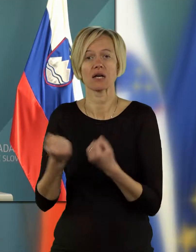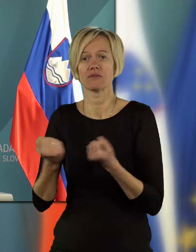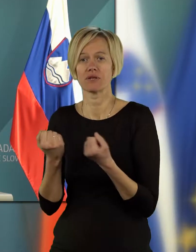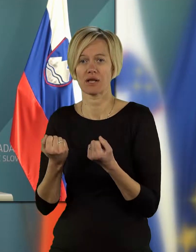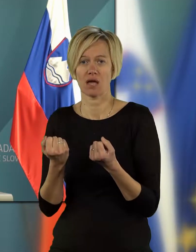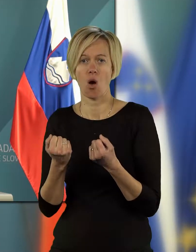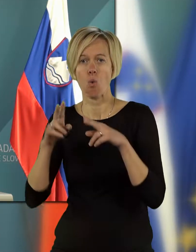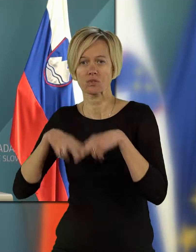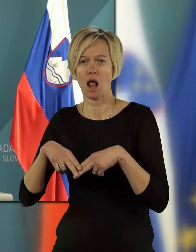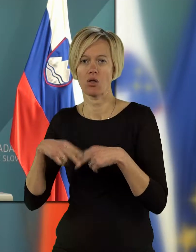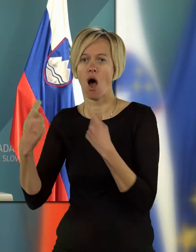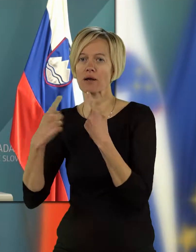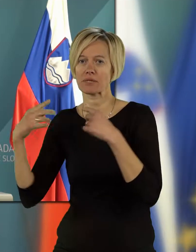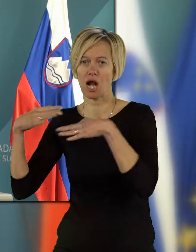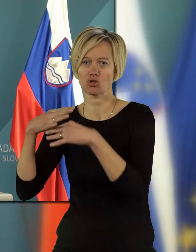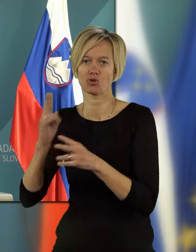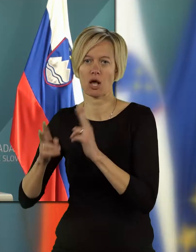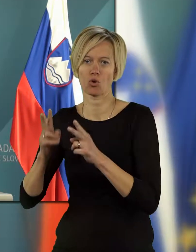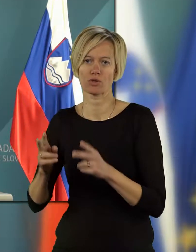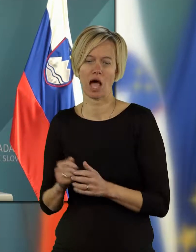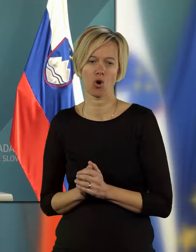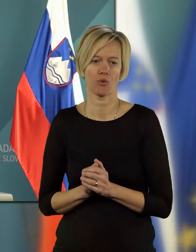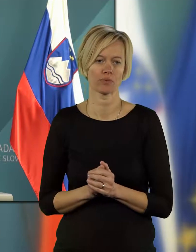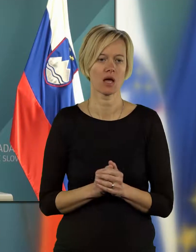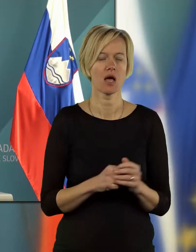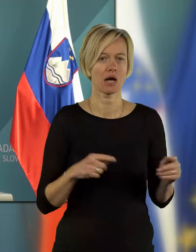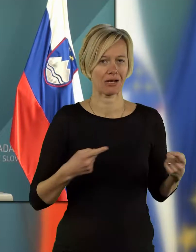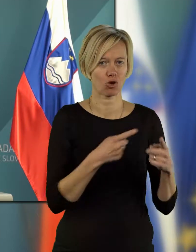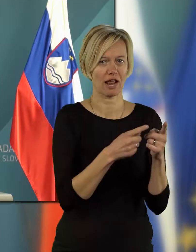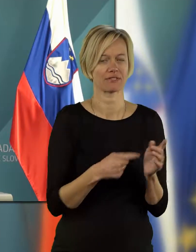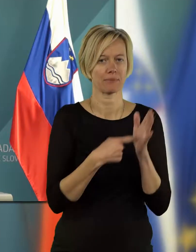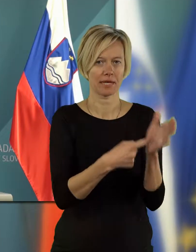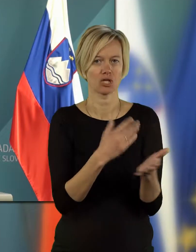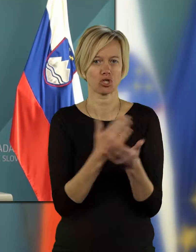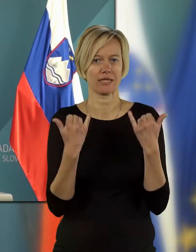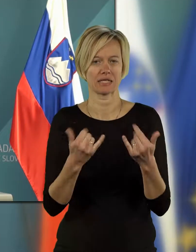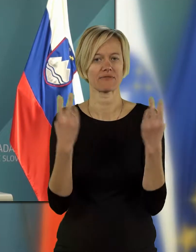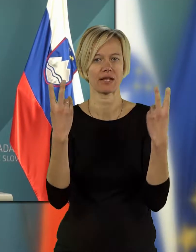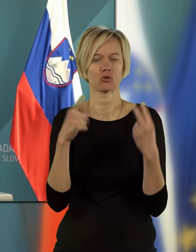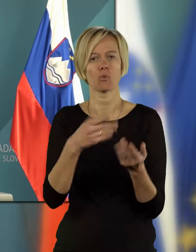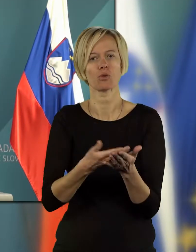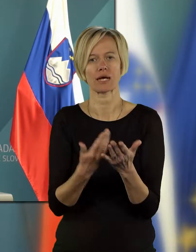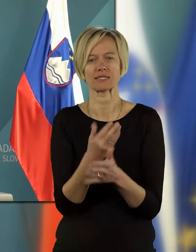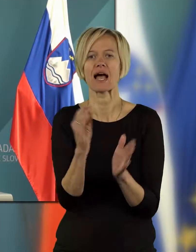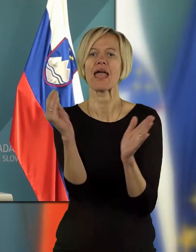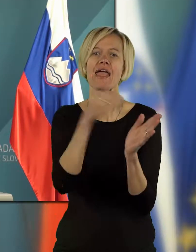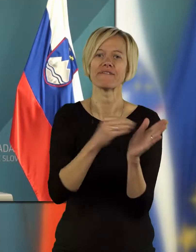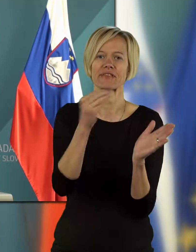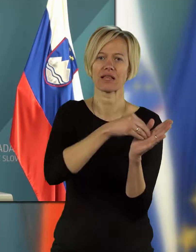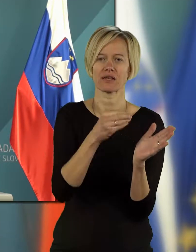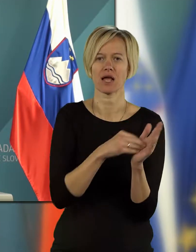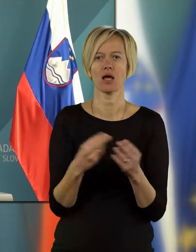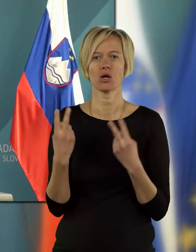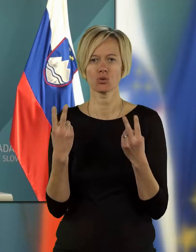aktivirata vso ostalo arbitražno zakonodajo? Hvala. Torej, kartografski prikaz že danes velja in je podlaga za